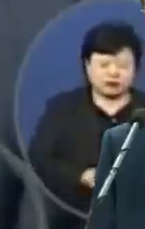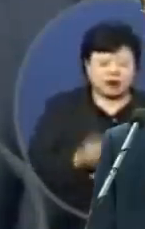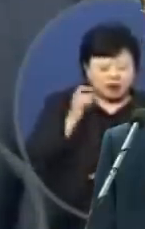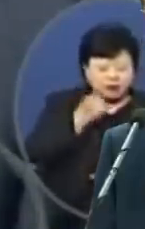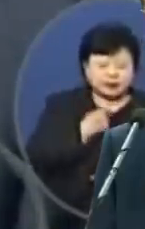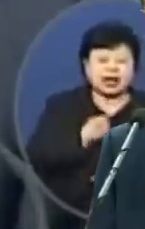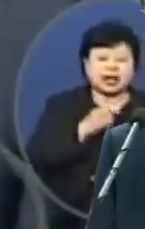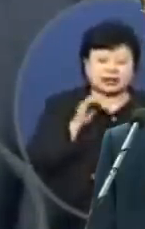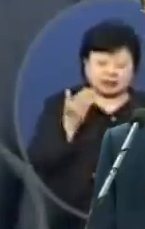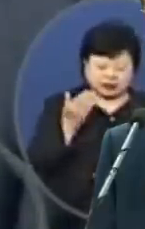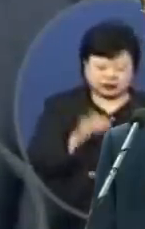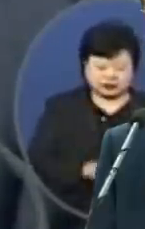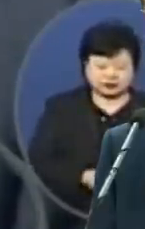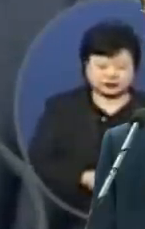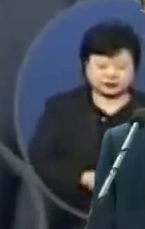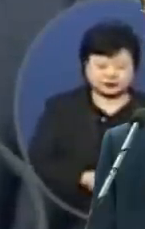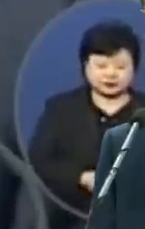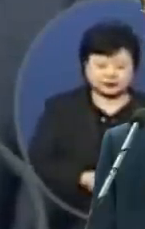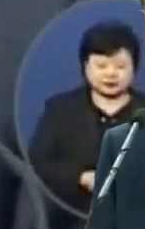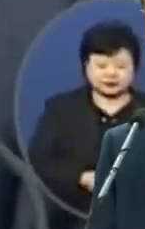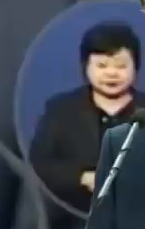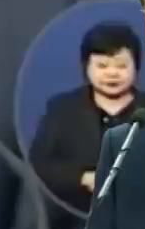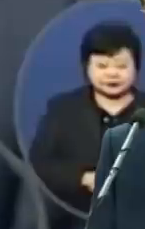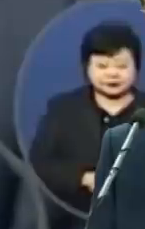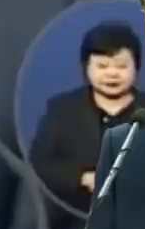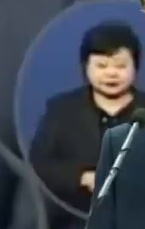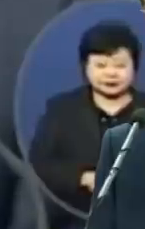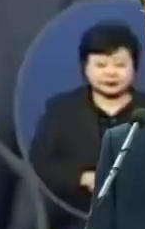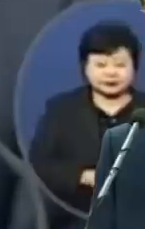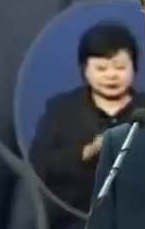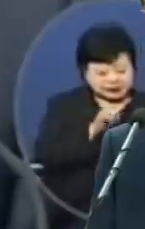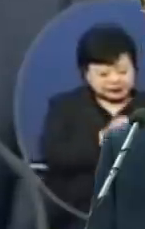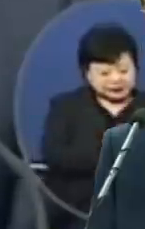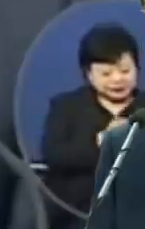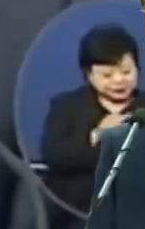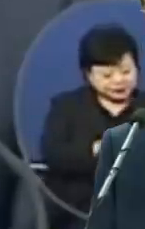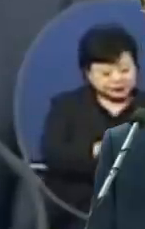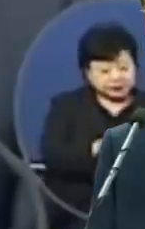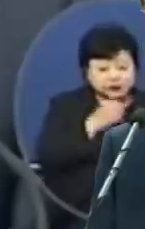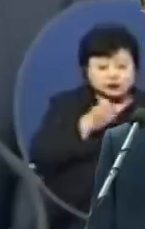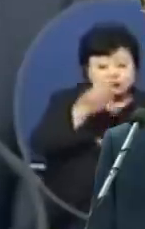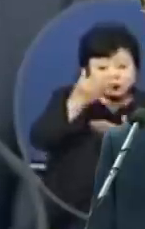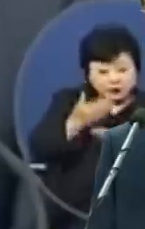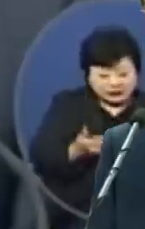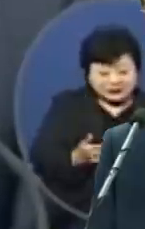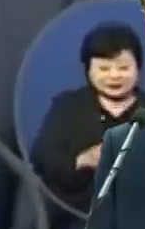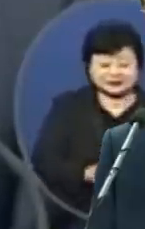어려운 고난을 닦고 있는 것입니다. 그러나 셈은 하나님께 축복을 받아서